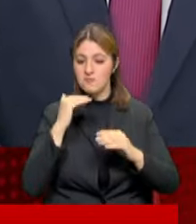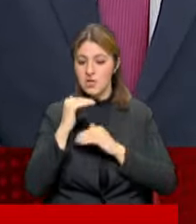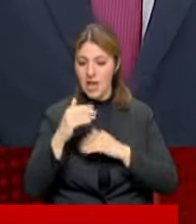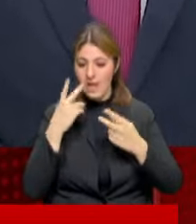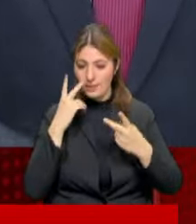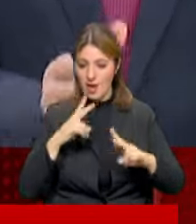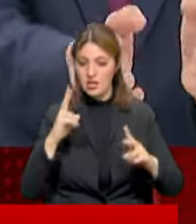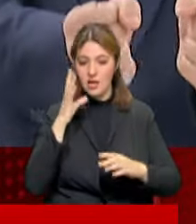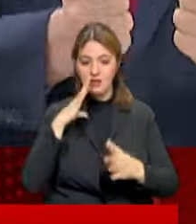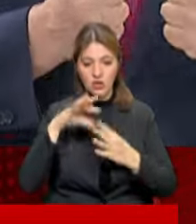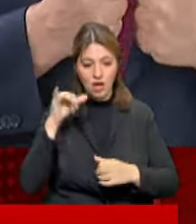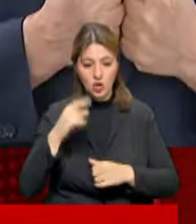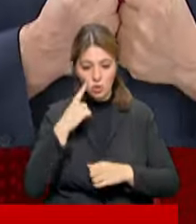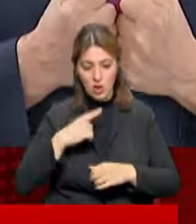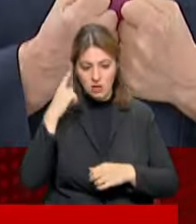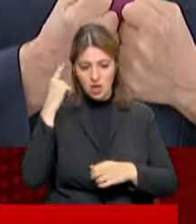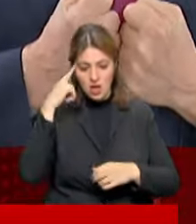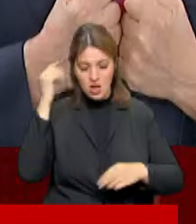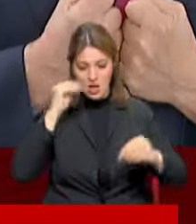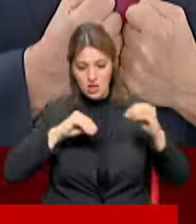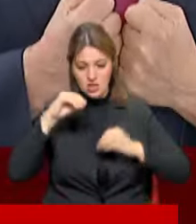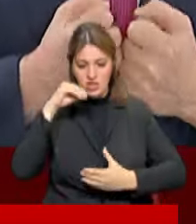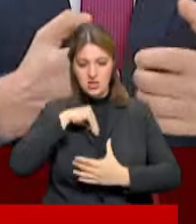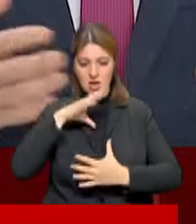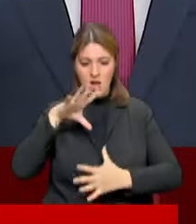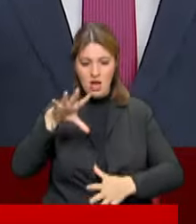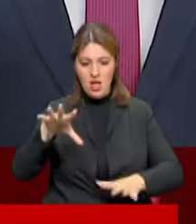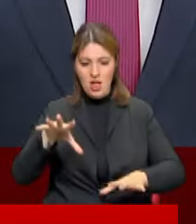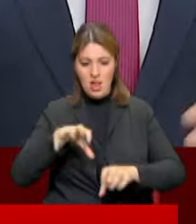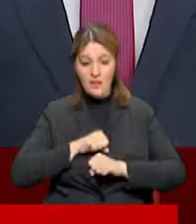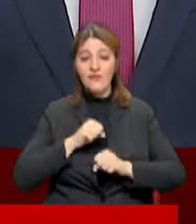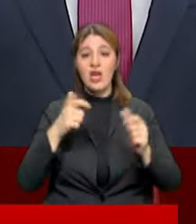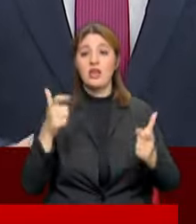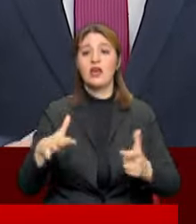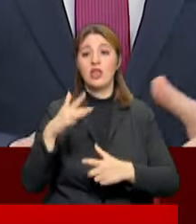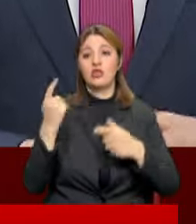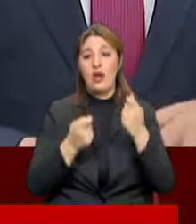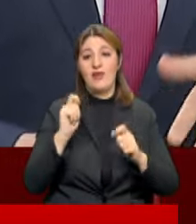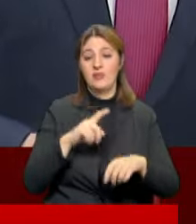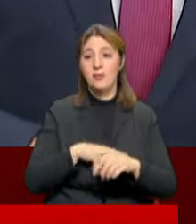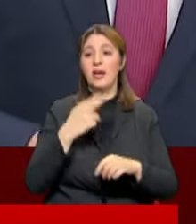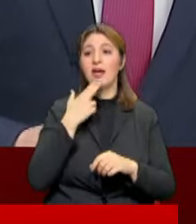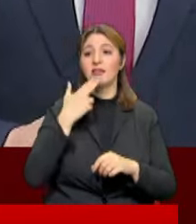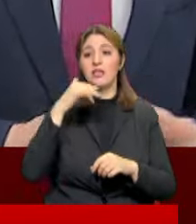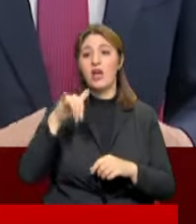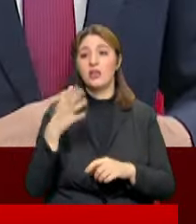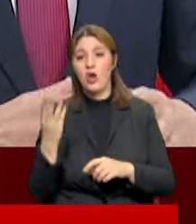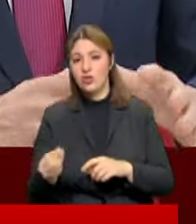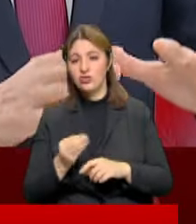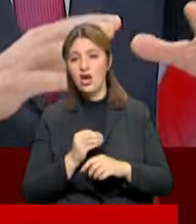hakları Cumhuriyet fikirlerini içselleştirmiş ve kıtada görev yaptığı esnada işte kadın hakları ne